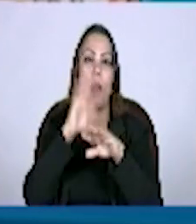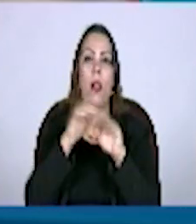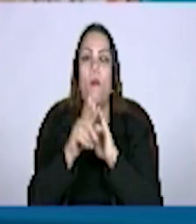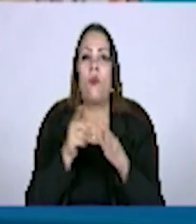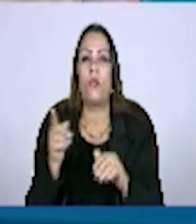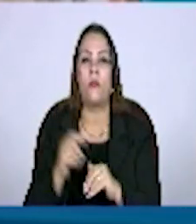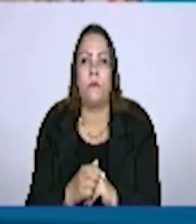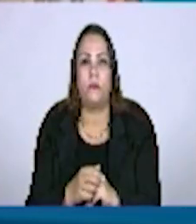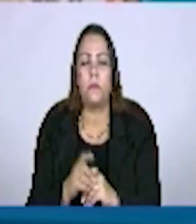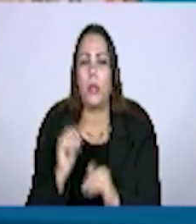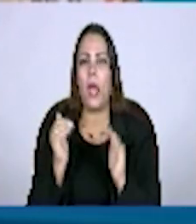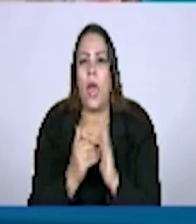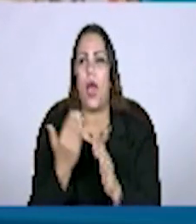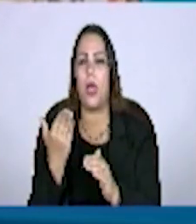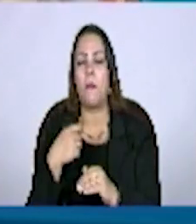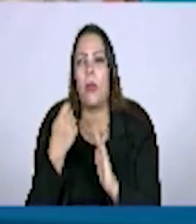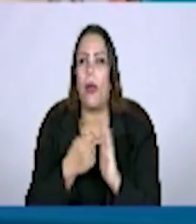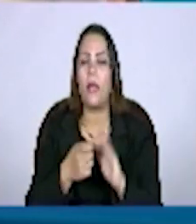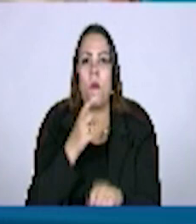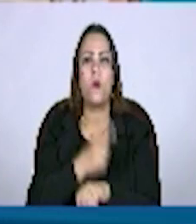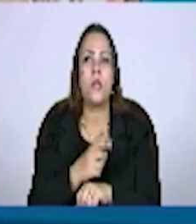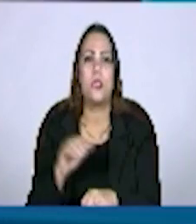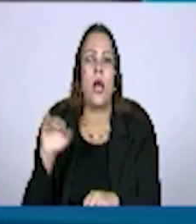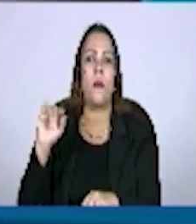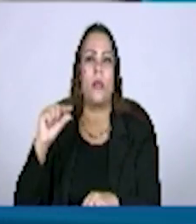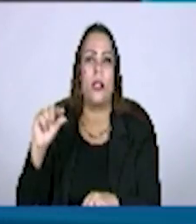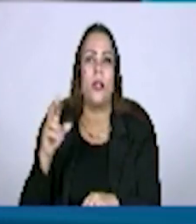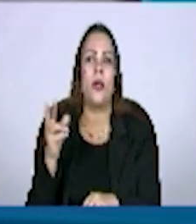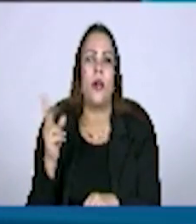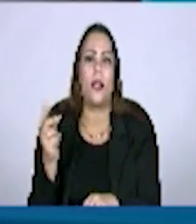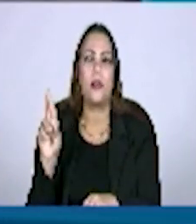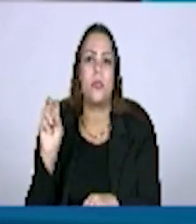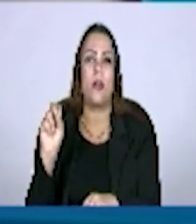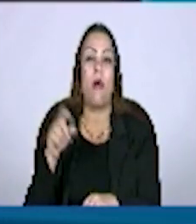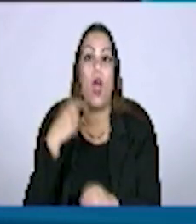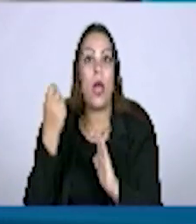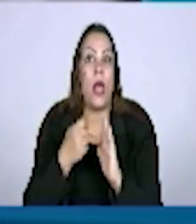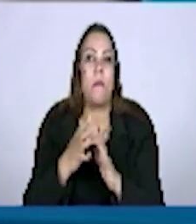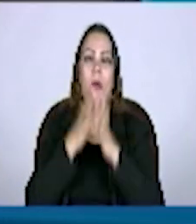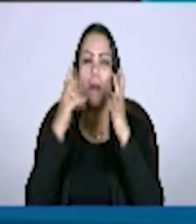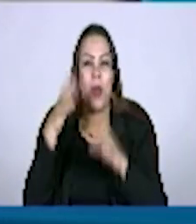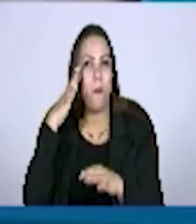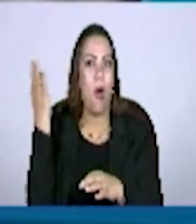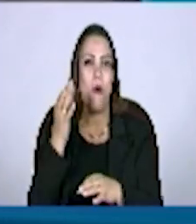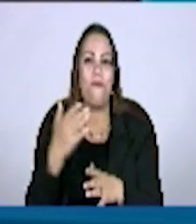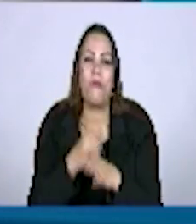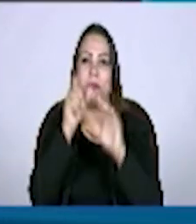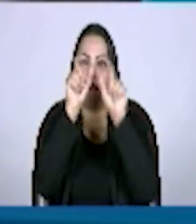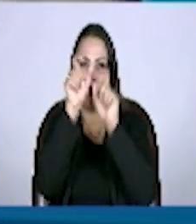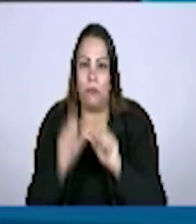ده يعني منذ ايام كتب الاستاذ حمدي رزق الكاتب الكبير في